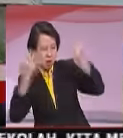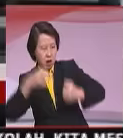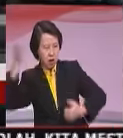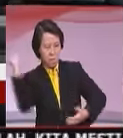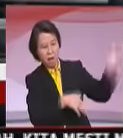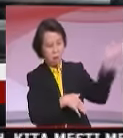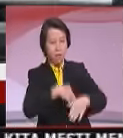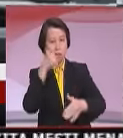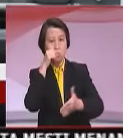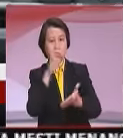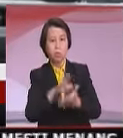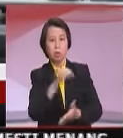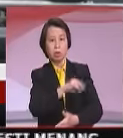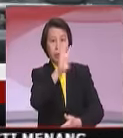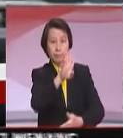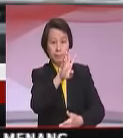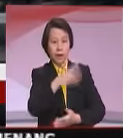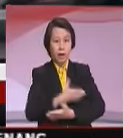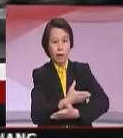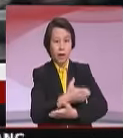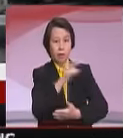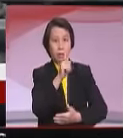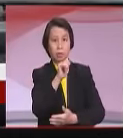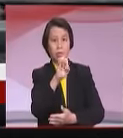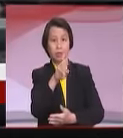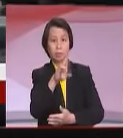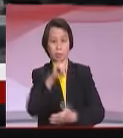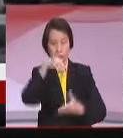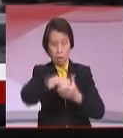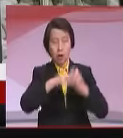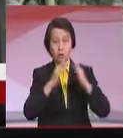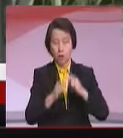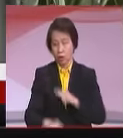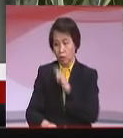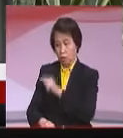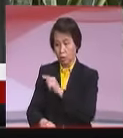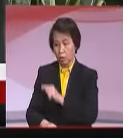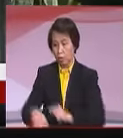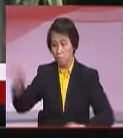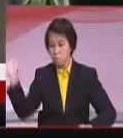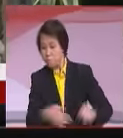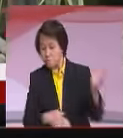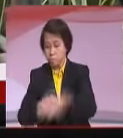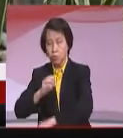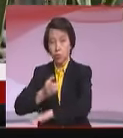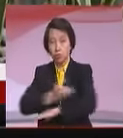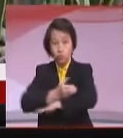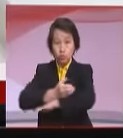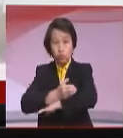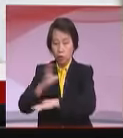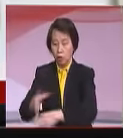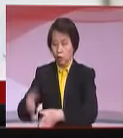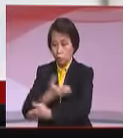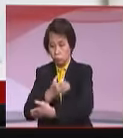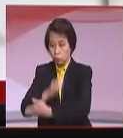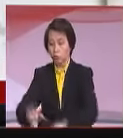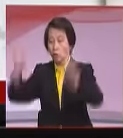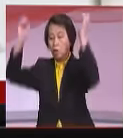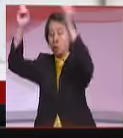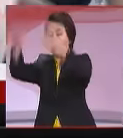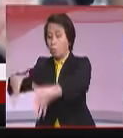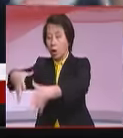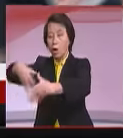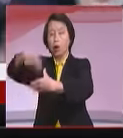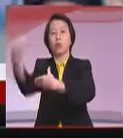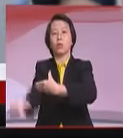memukul isteri serta 4 anak tiri yang berada di dalam rumah. Dia turut memukul cucu tirinya dan mencampakkan budak itu